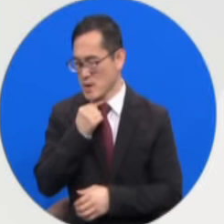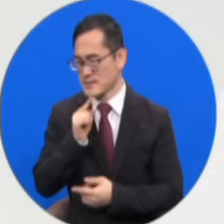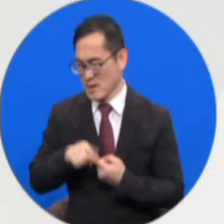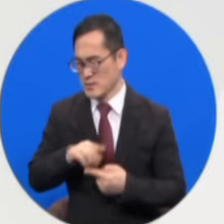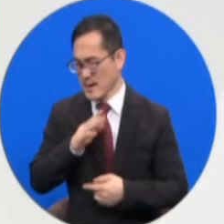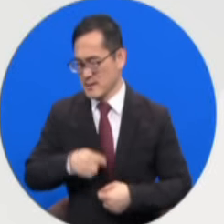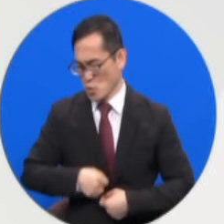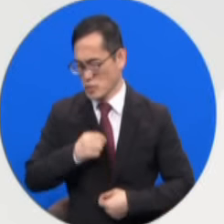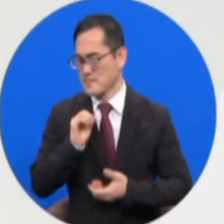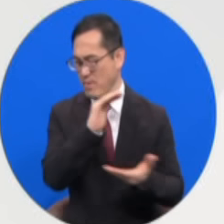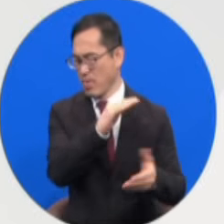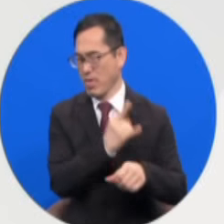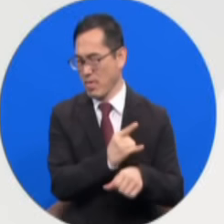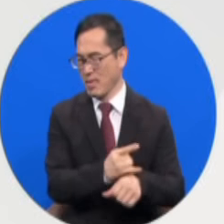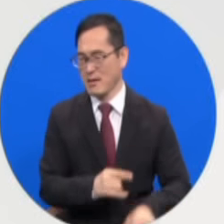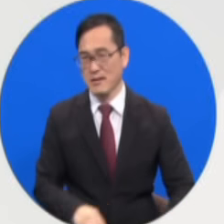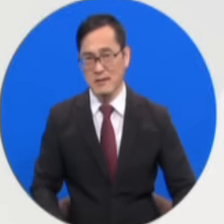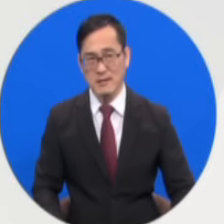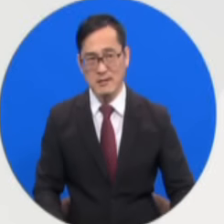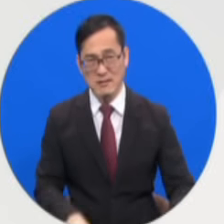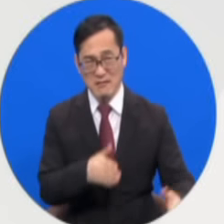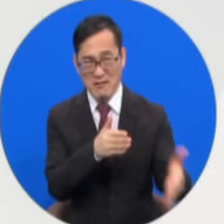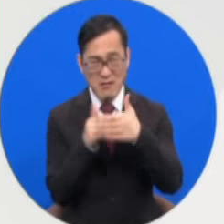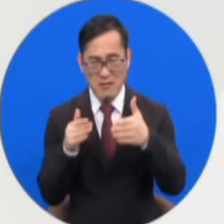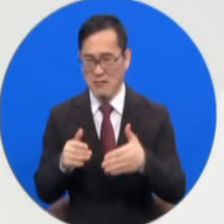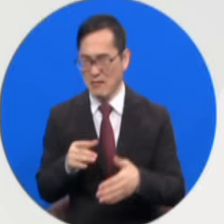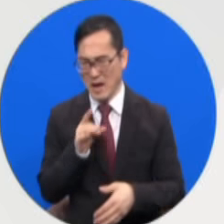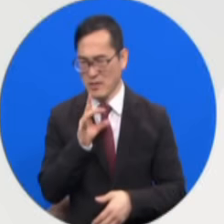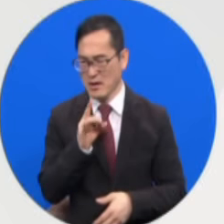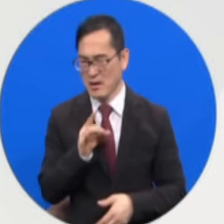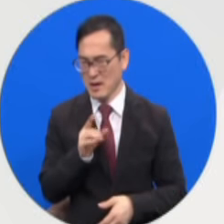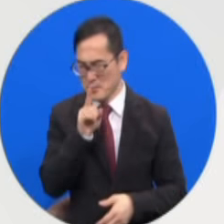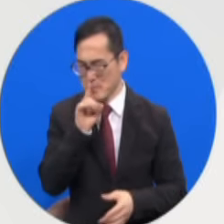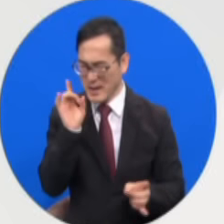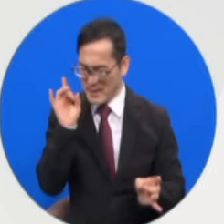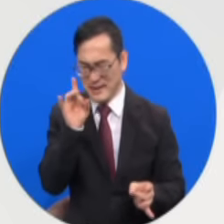다 죽는다 면담 결과도 직접 브리핑할 예정이라고 합니다 할말